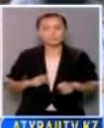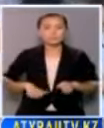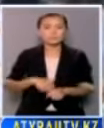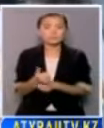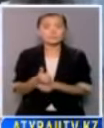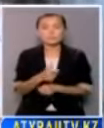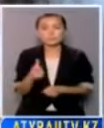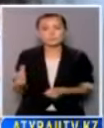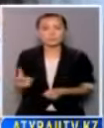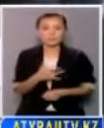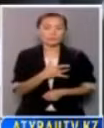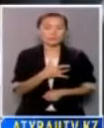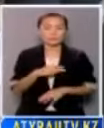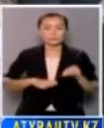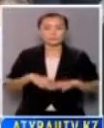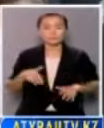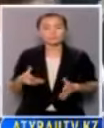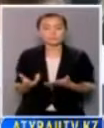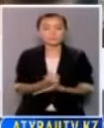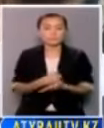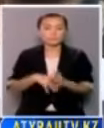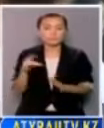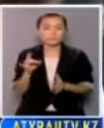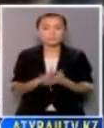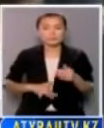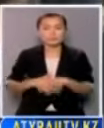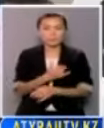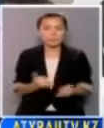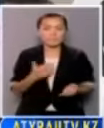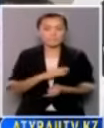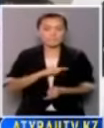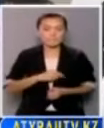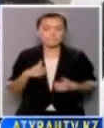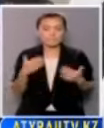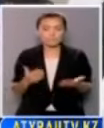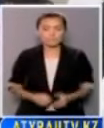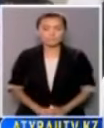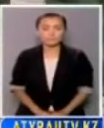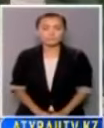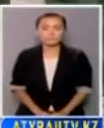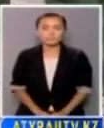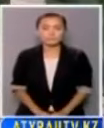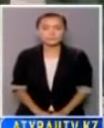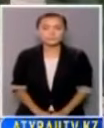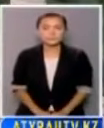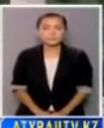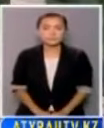алдымен талапкерлерге жүрек қалаған мамандықты таңдауға, кейін елге қызмет етуге кеңес береді. Зейнер Ғали, Атырау телеарнасы.